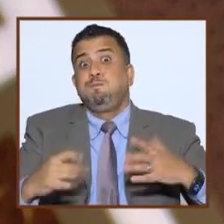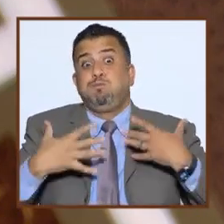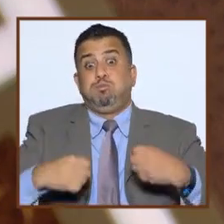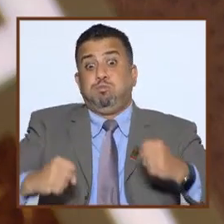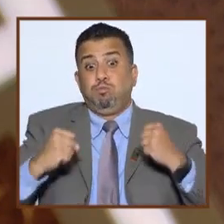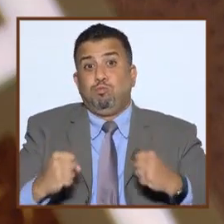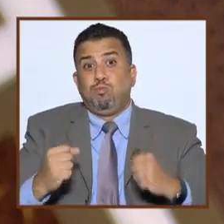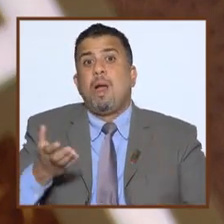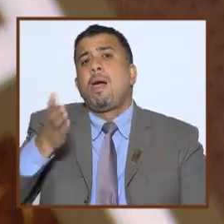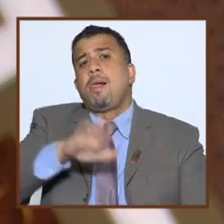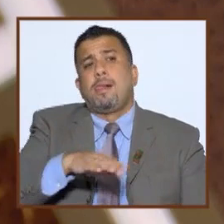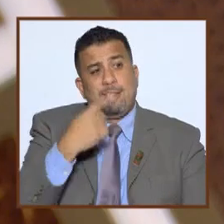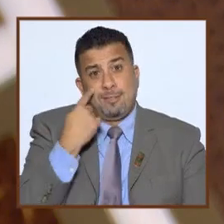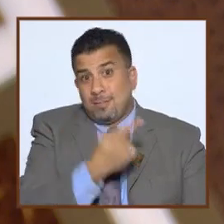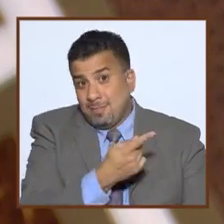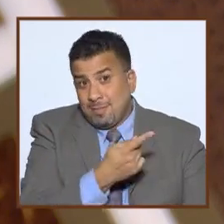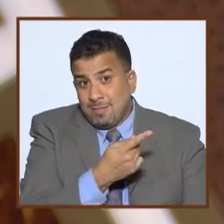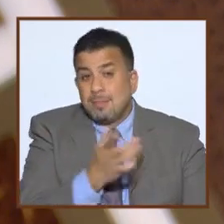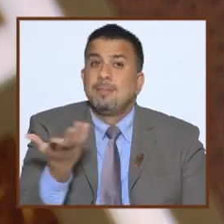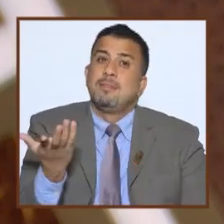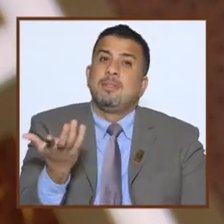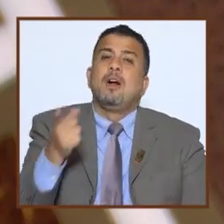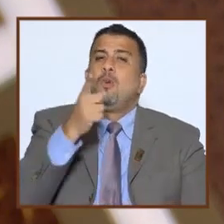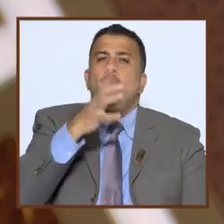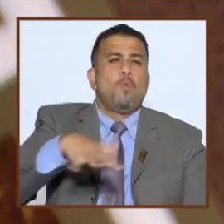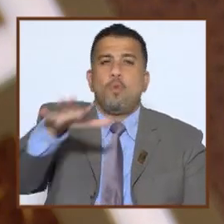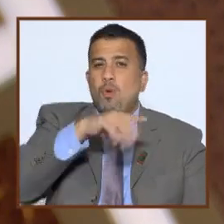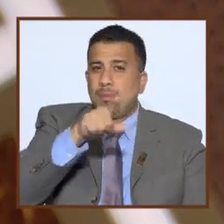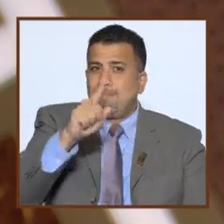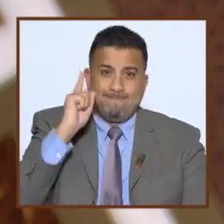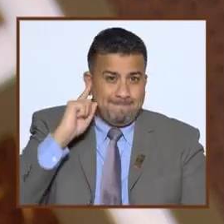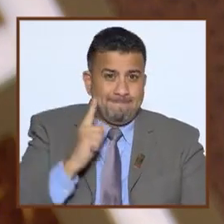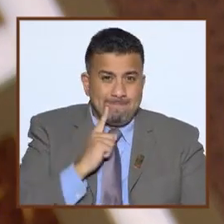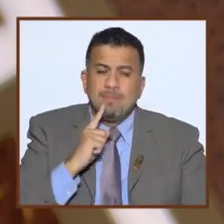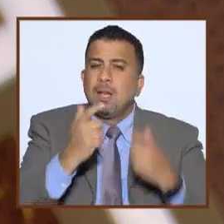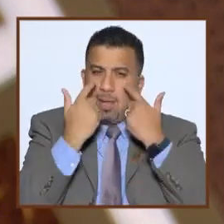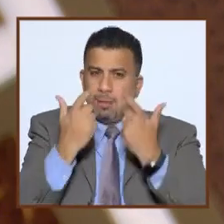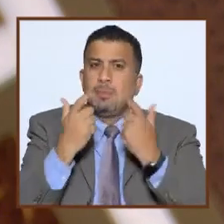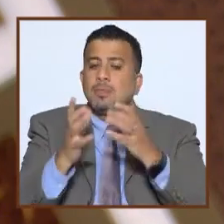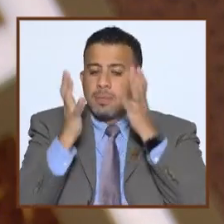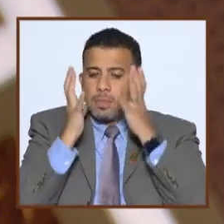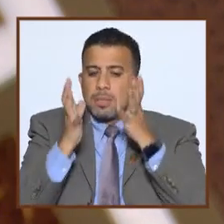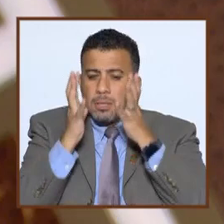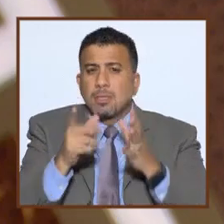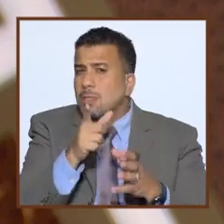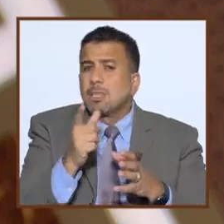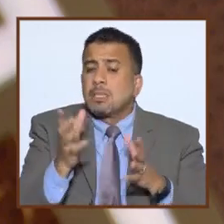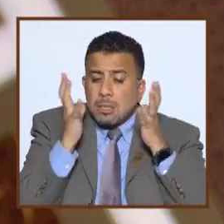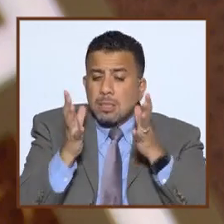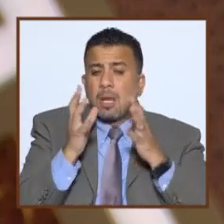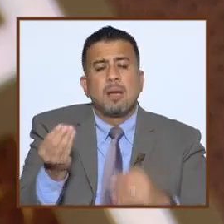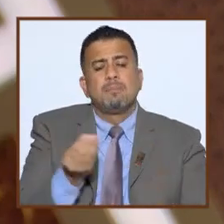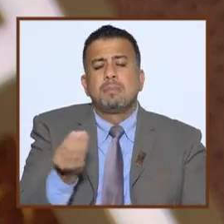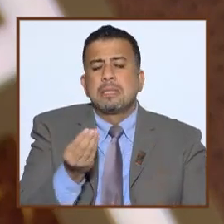وبعدين الصلاه مقدور عليها ولله الحمد الصلاه ما هي بشيء صعب الشيطان هو اللي يصعب الصلاه على الناس واللي